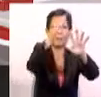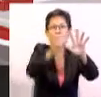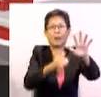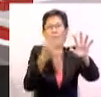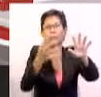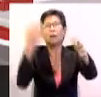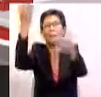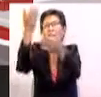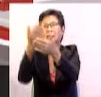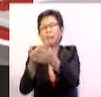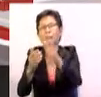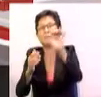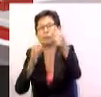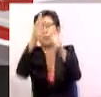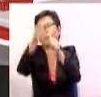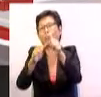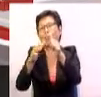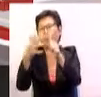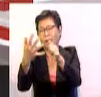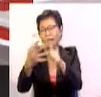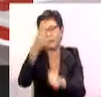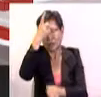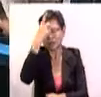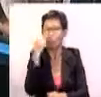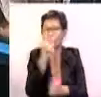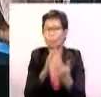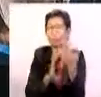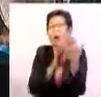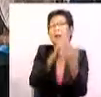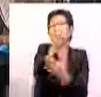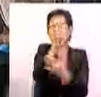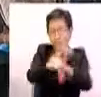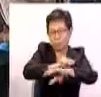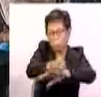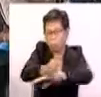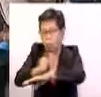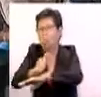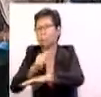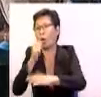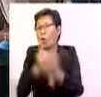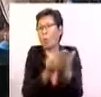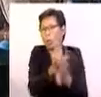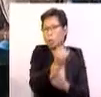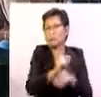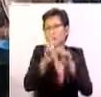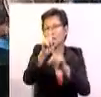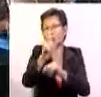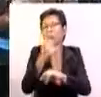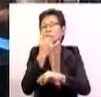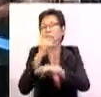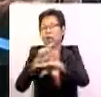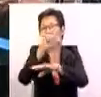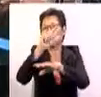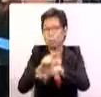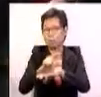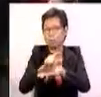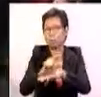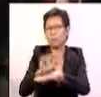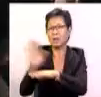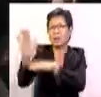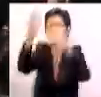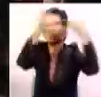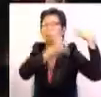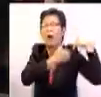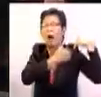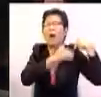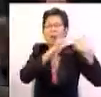April sehingga 10 Mei. Datuk Seri Najib berdepan 3 pertuduhan pecah amanah, 1 pertuduhan menyalahgunakan kedudukannya